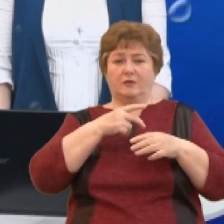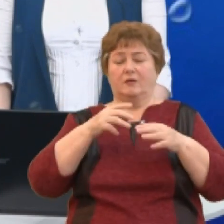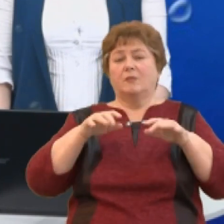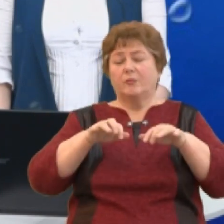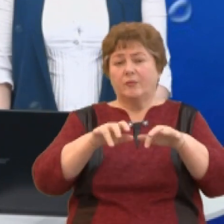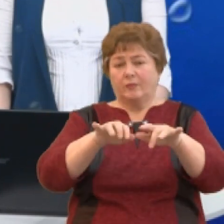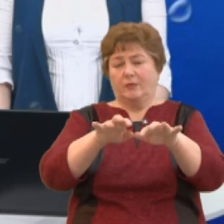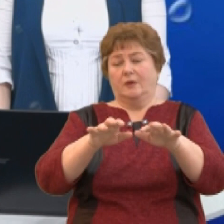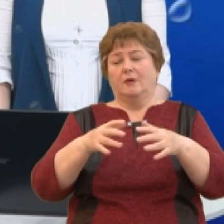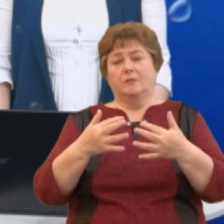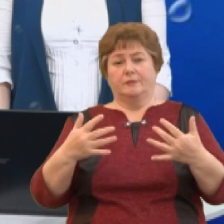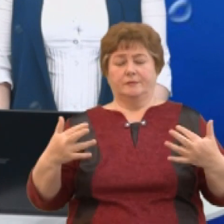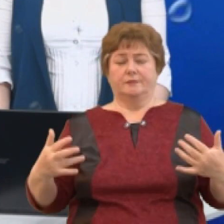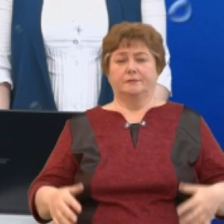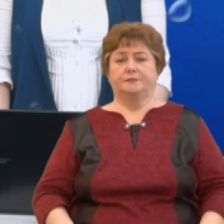микробам.